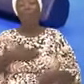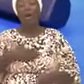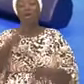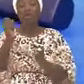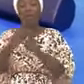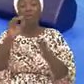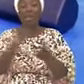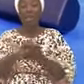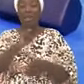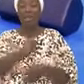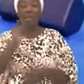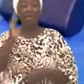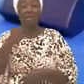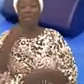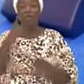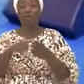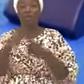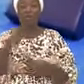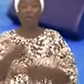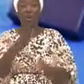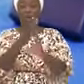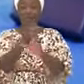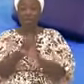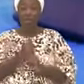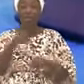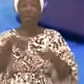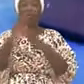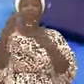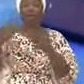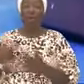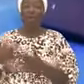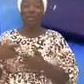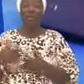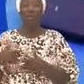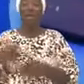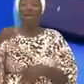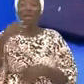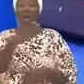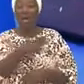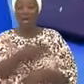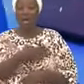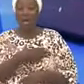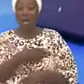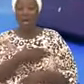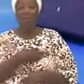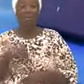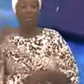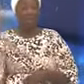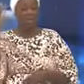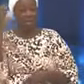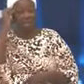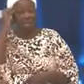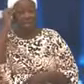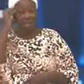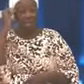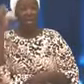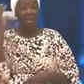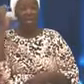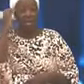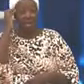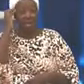et écoute de tes oreilles toutes les paroles que je te dirai y